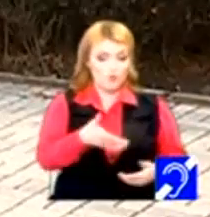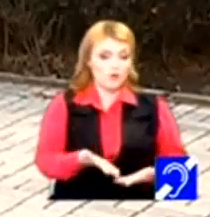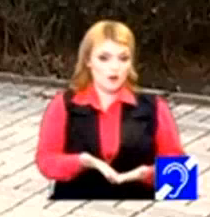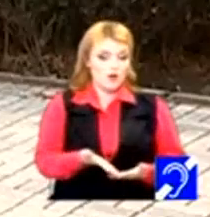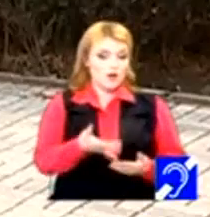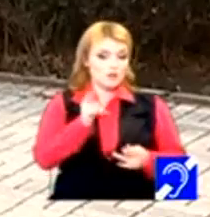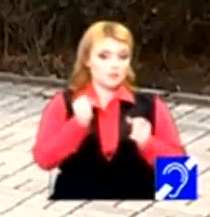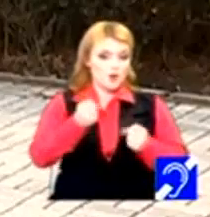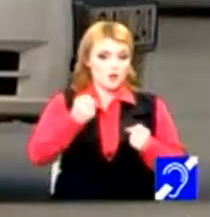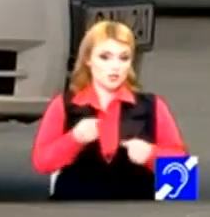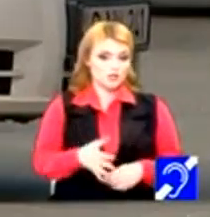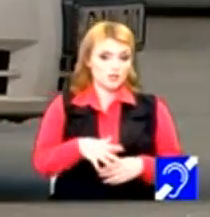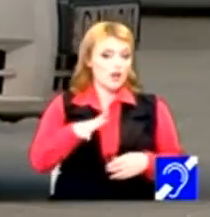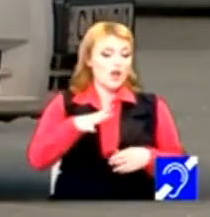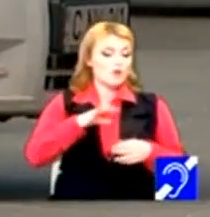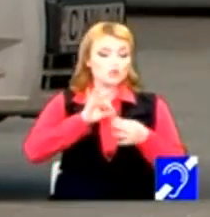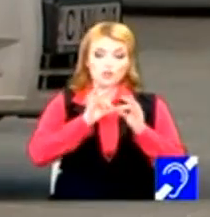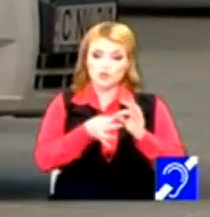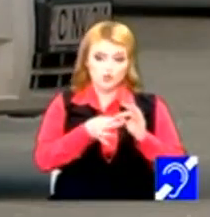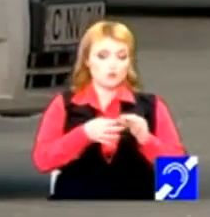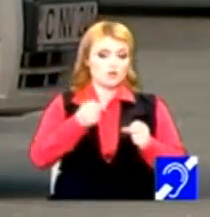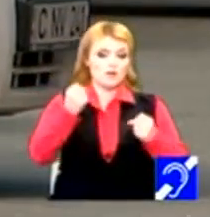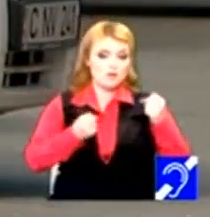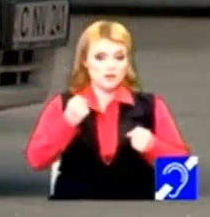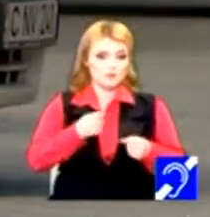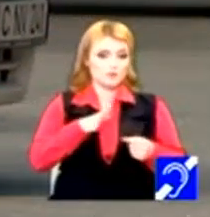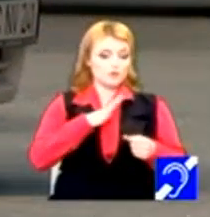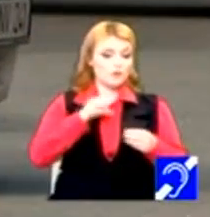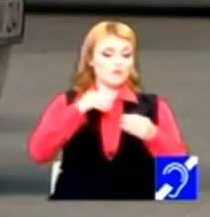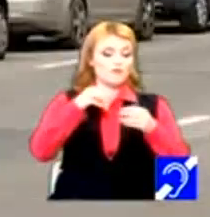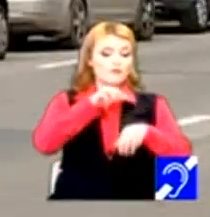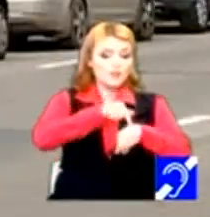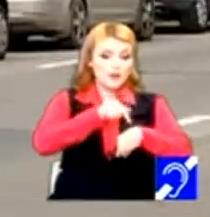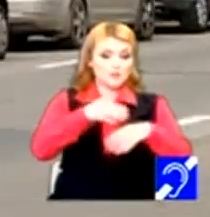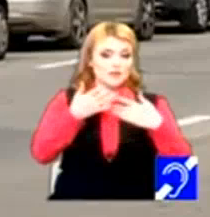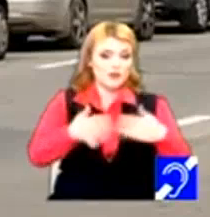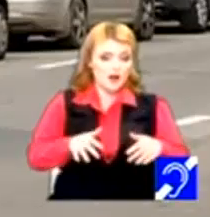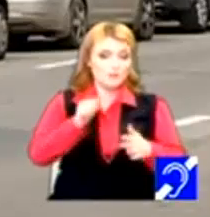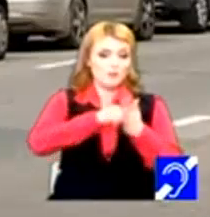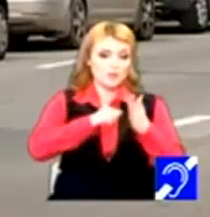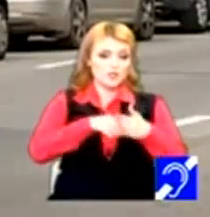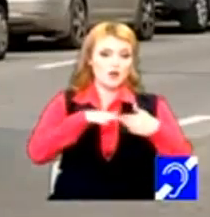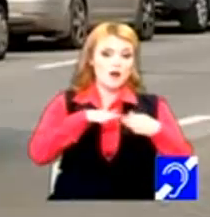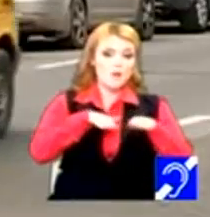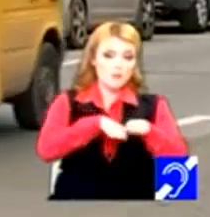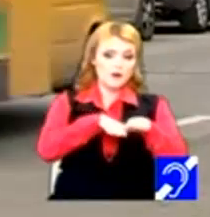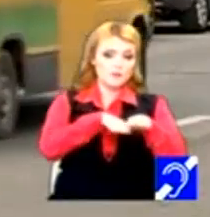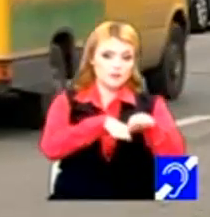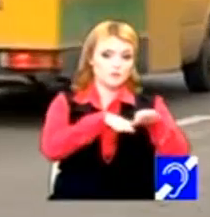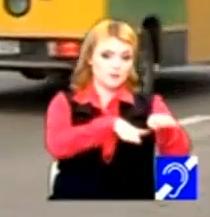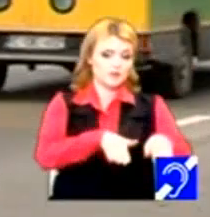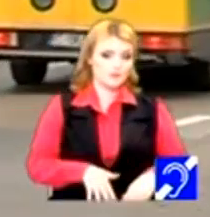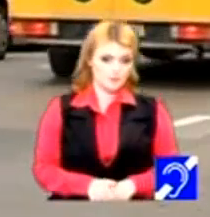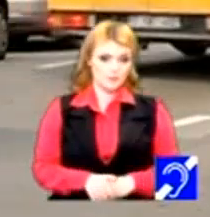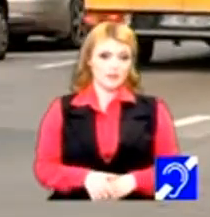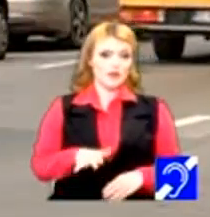30.000 de lei din cauza ambuteajelor. Reprezentanții primăriei susțin că lucrează la proiecte de îmbunătățire a circulației rutiere. Ei își propun ca până